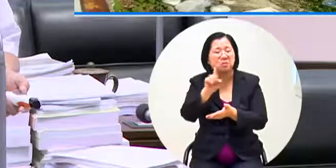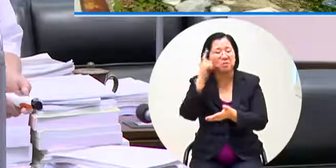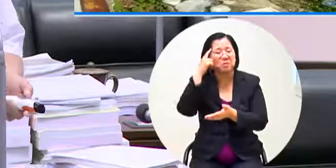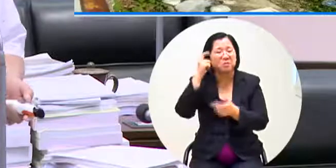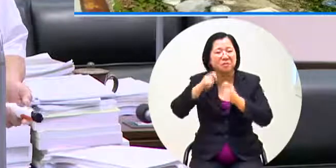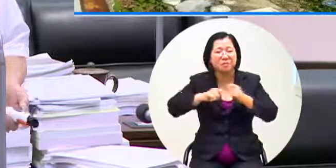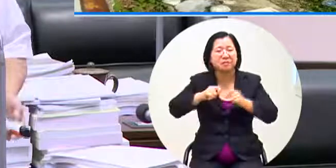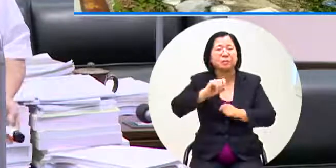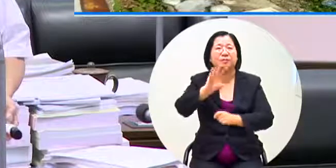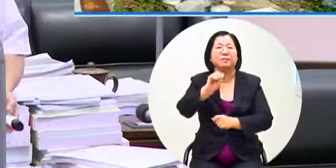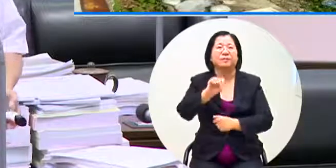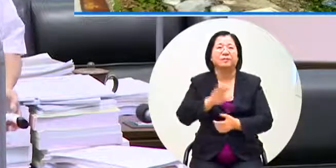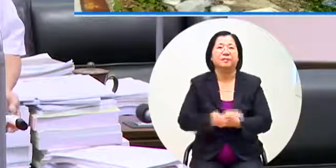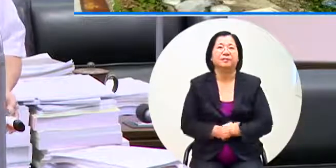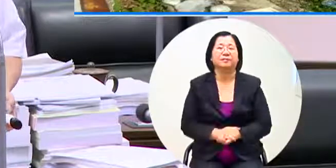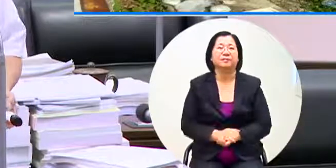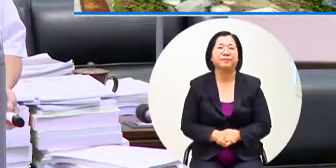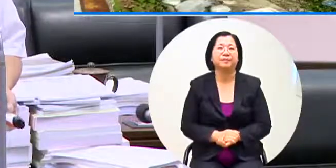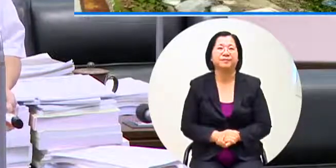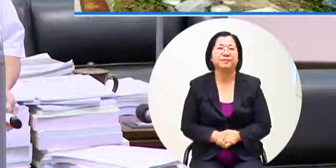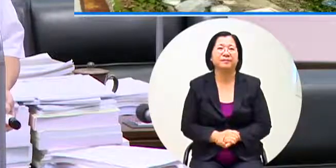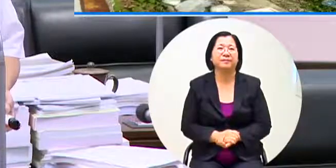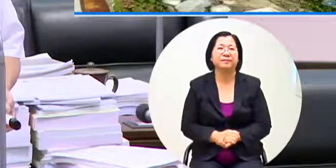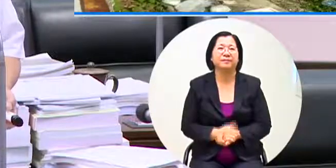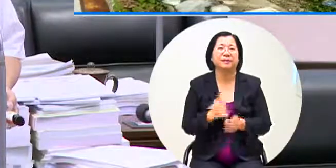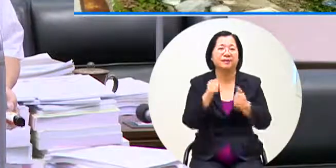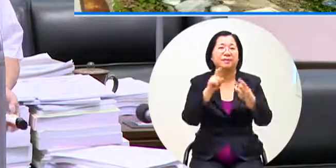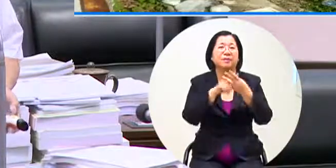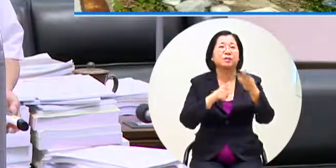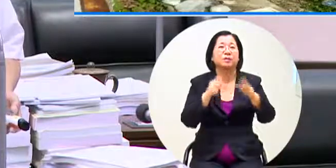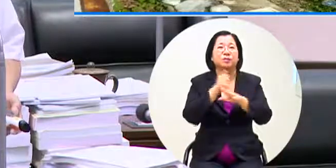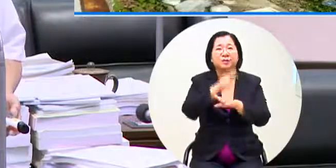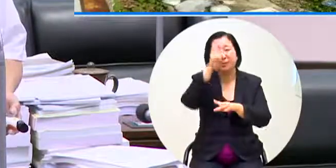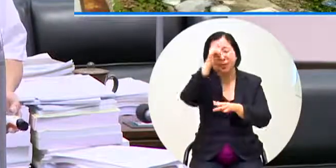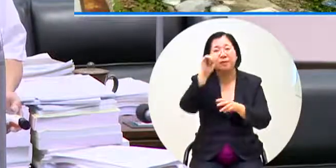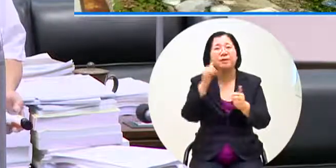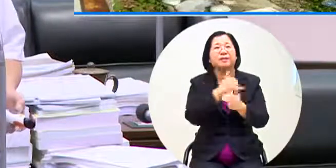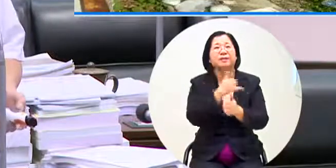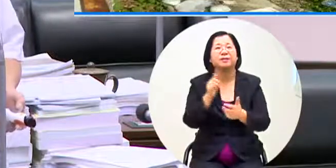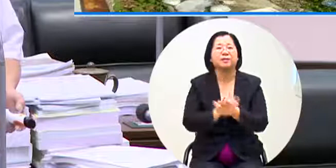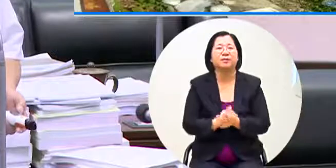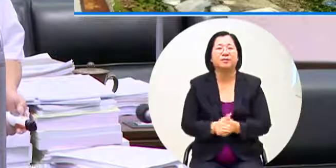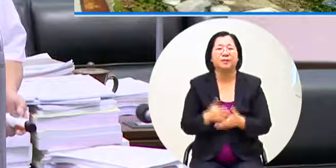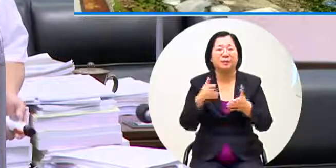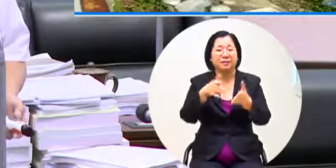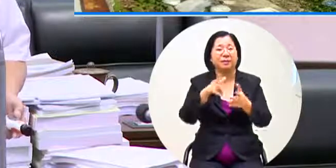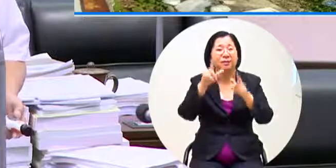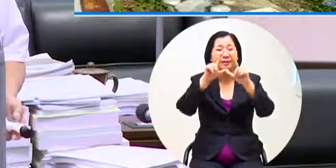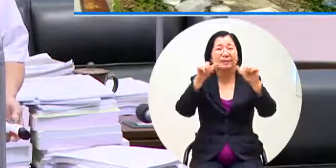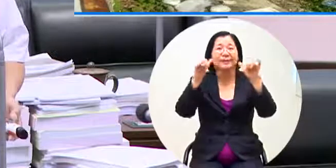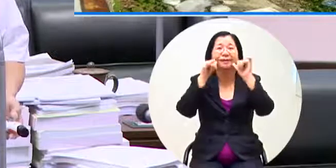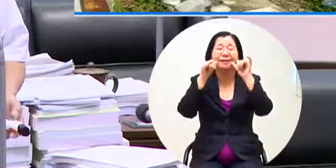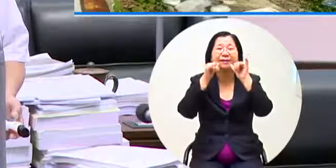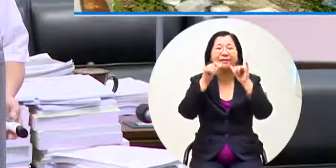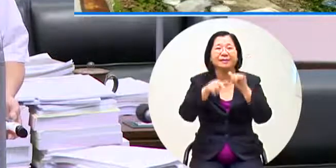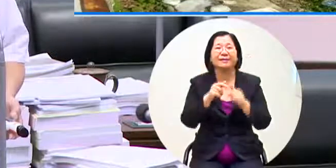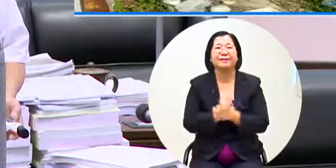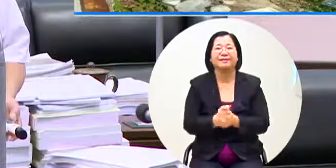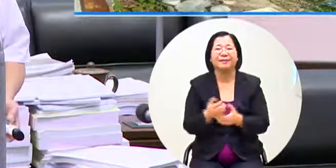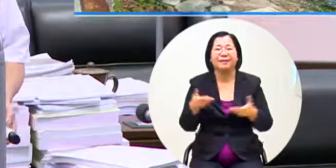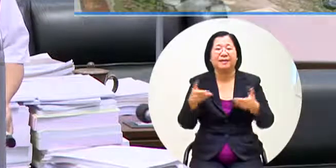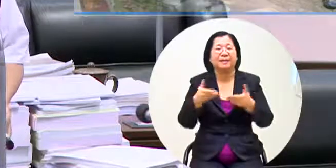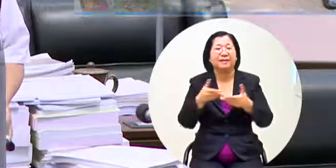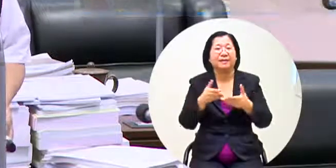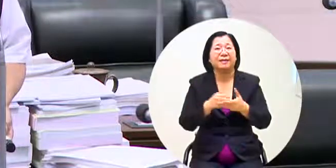答。 感谢主席，感谢黄议员哦，对咱大寮遮的迄个开发用地的关心吼。啊，咱遮的开发用地吼，是